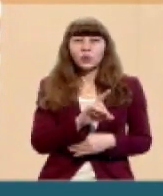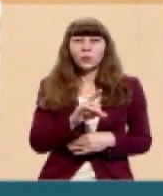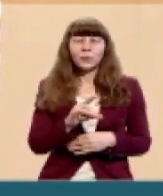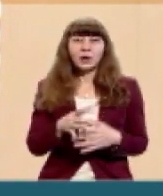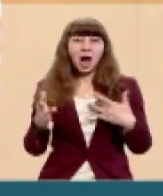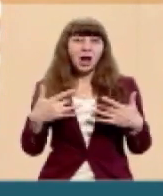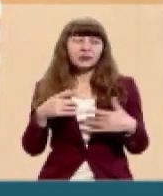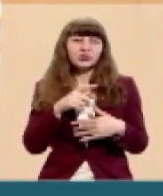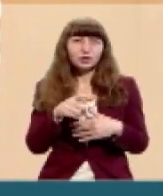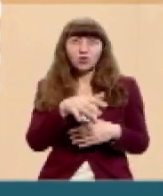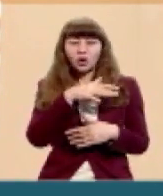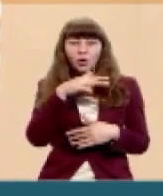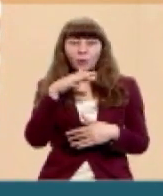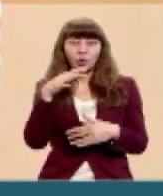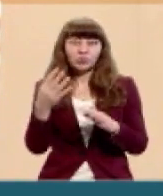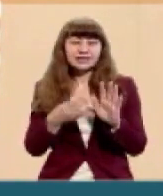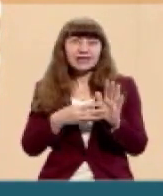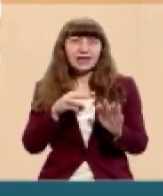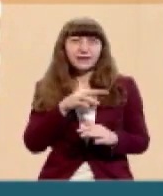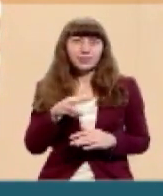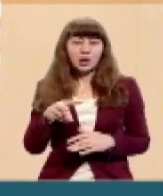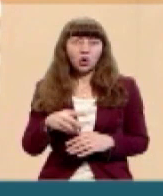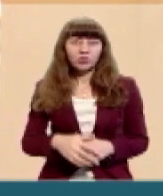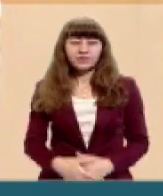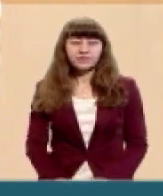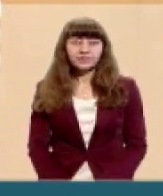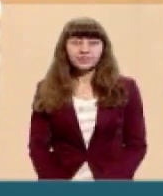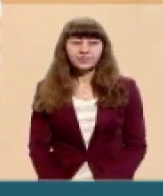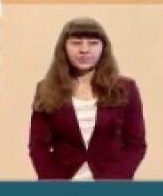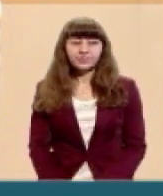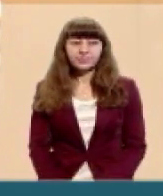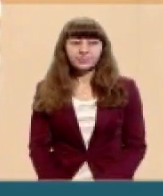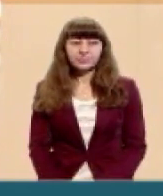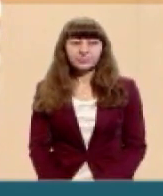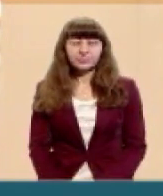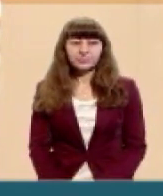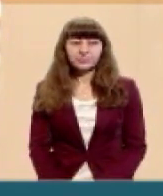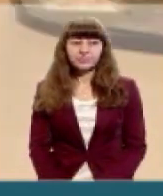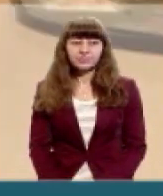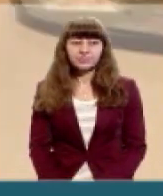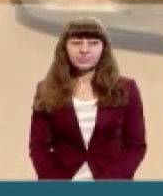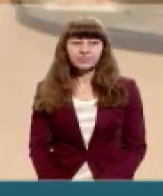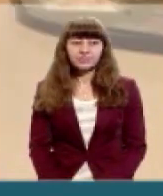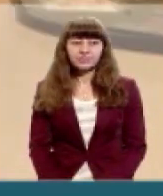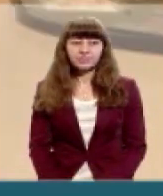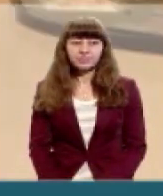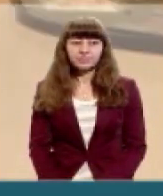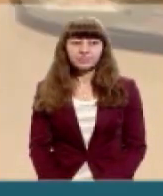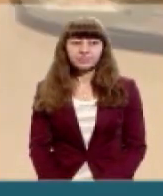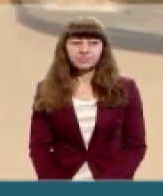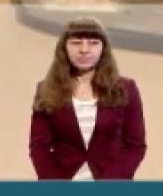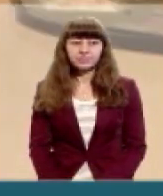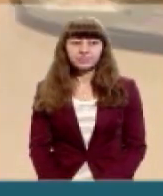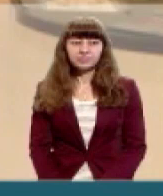енді осы әрдайым келеміз театрға, сол келген сайын тек қана актерлардың ғана еңбегін тамашалайтындығымыз. Ашық осы